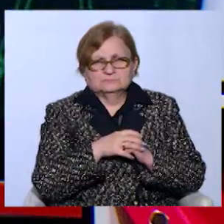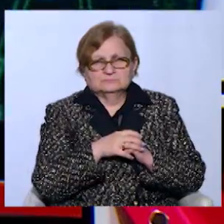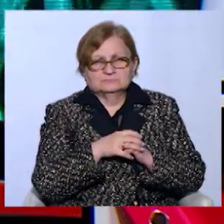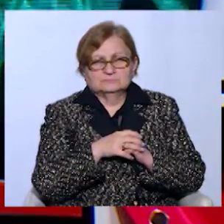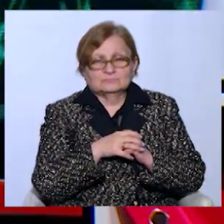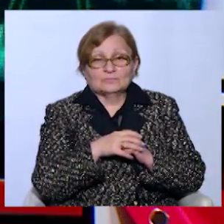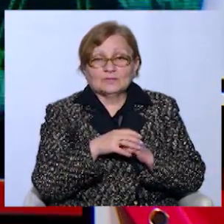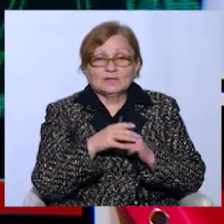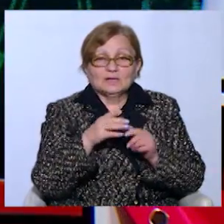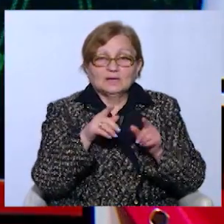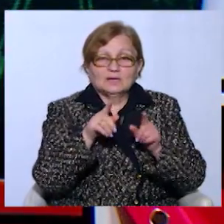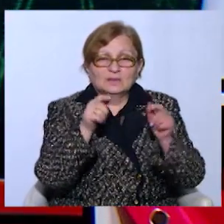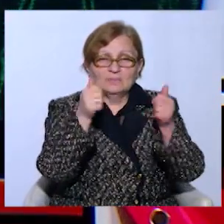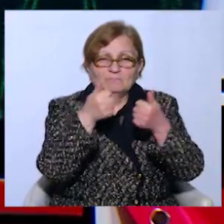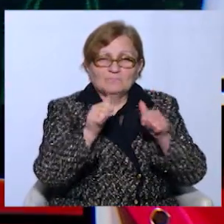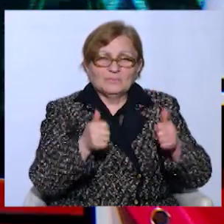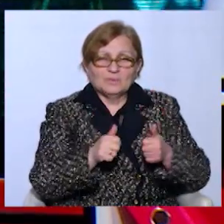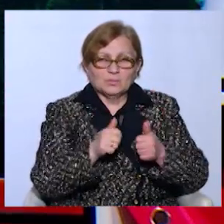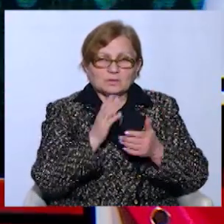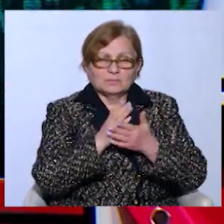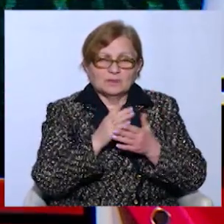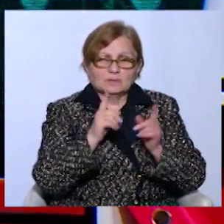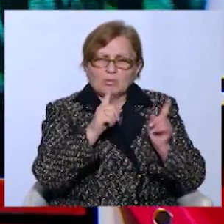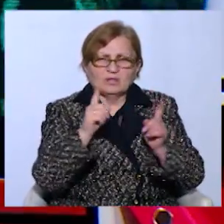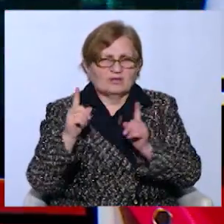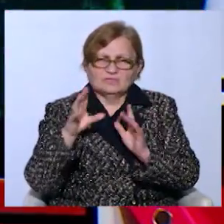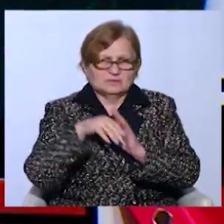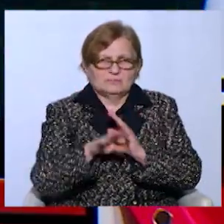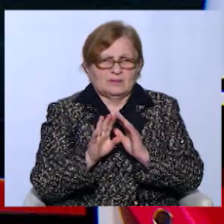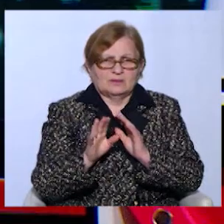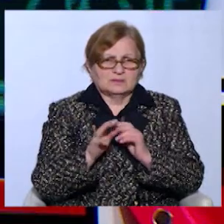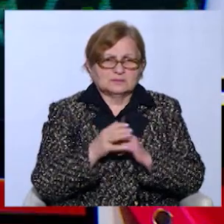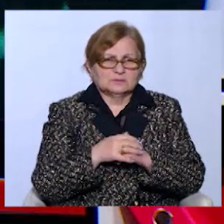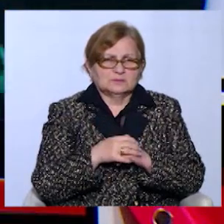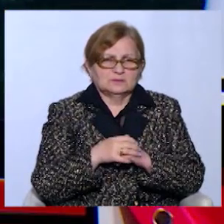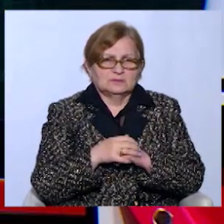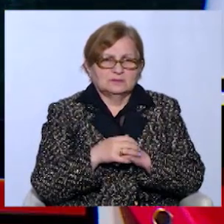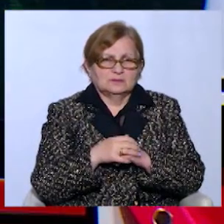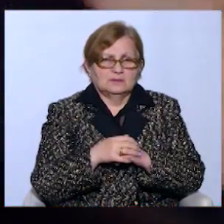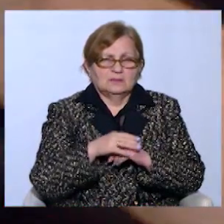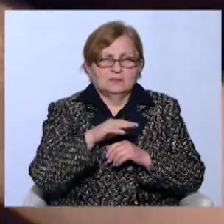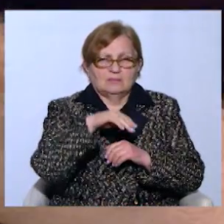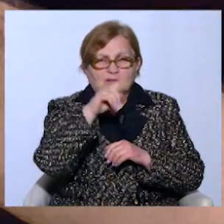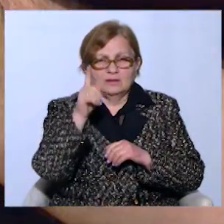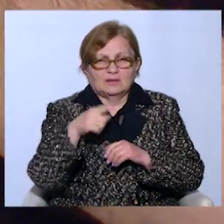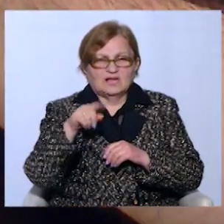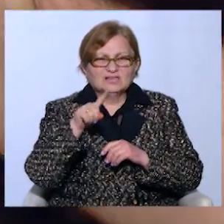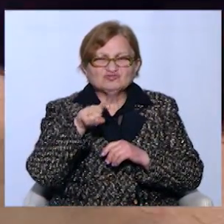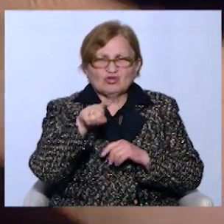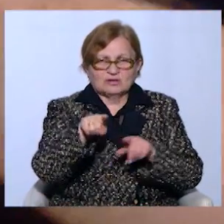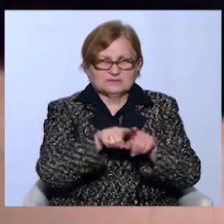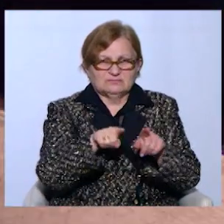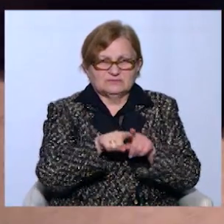ისეთ ფიგურებს, რომელიც მონაკვეთებისგან არ შედგება. აი მაგალითად, ასე, ჭიასავით რომ